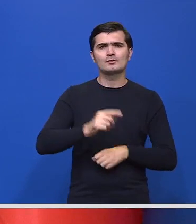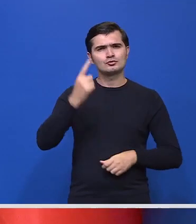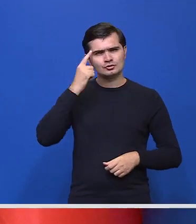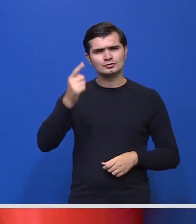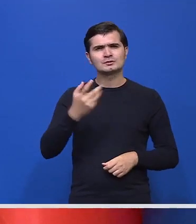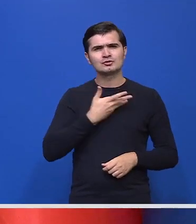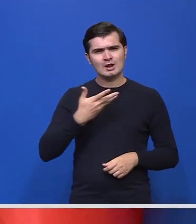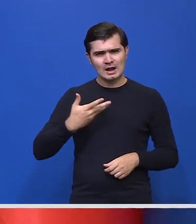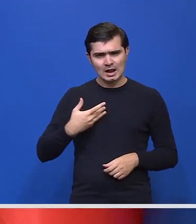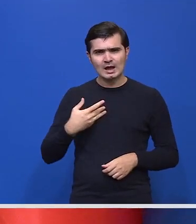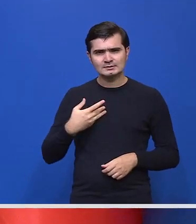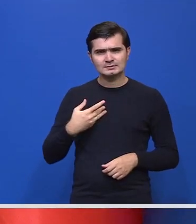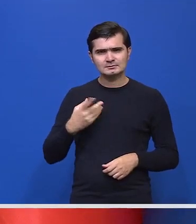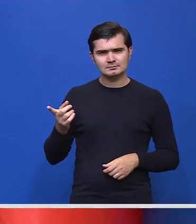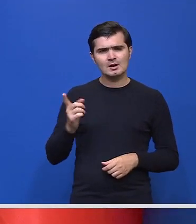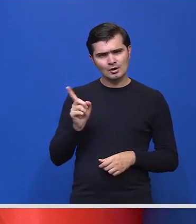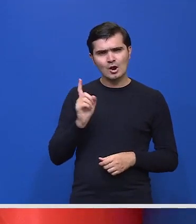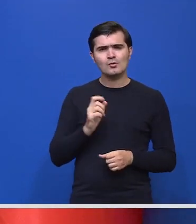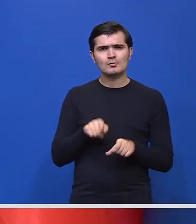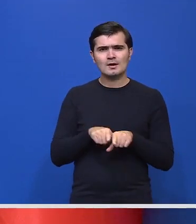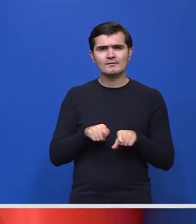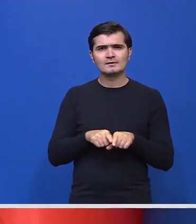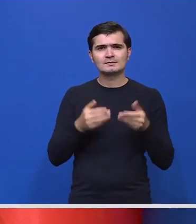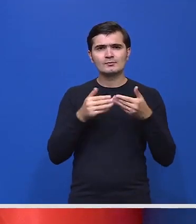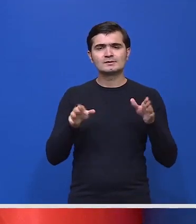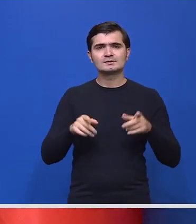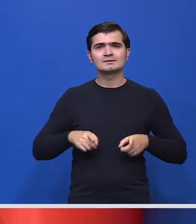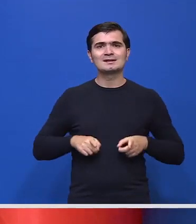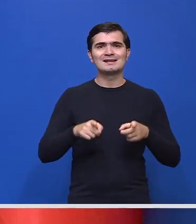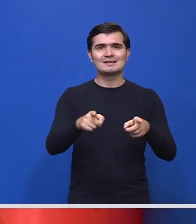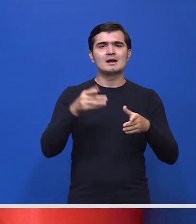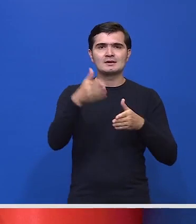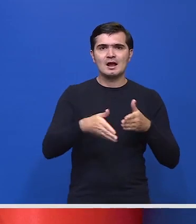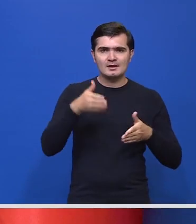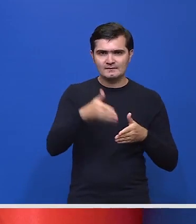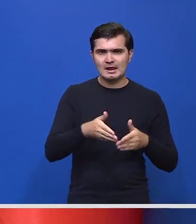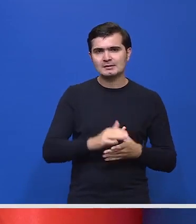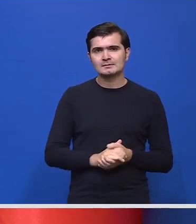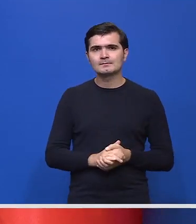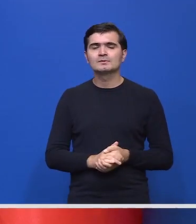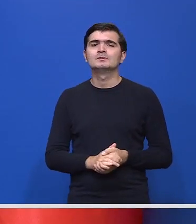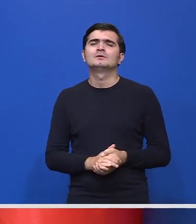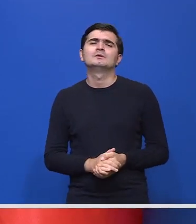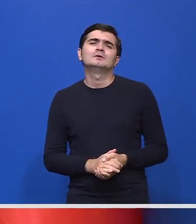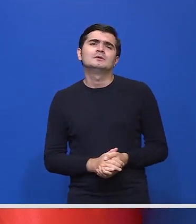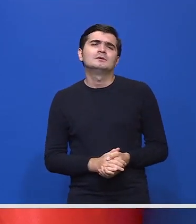și la Galați au fost operaționalizate acele linii de cale ferată. În plus, față de acest